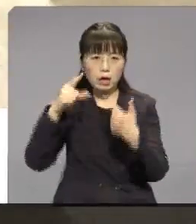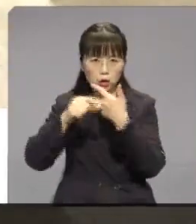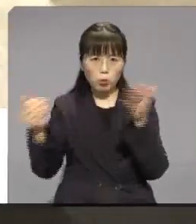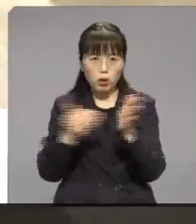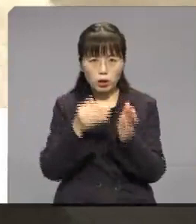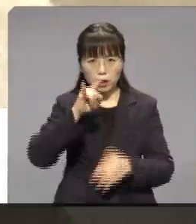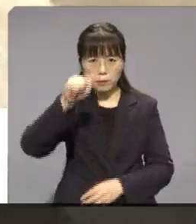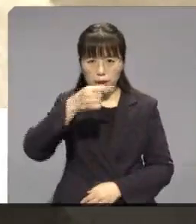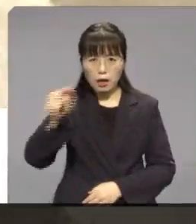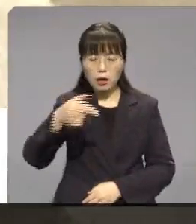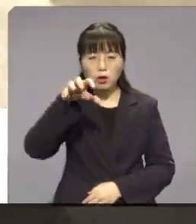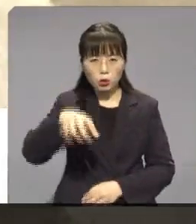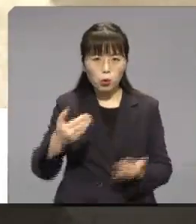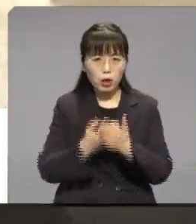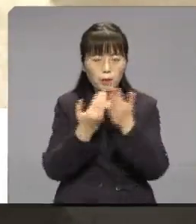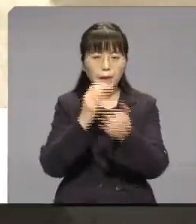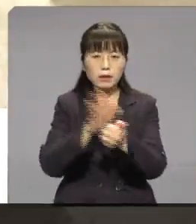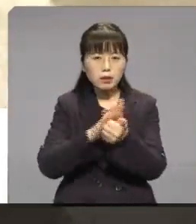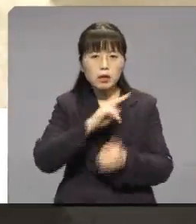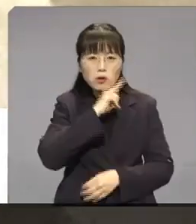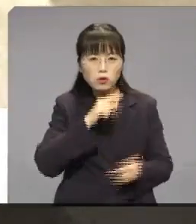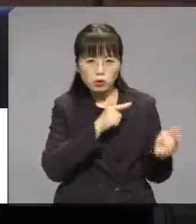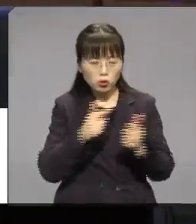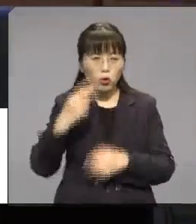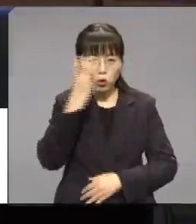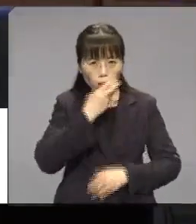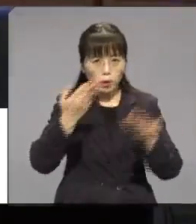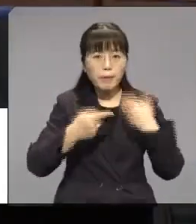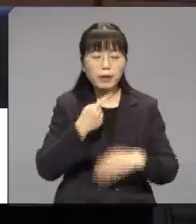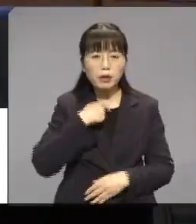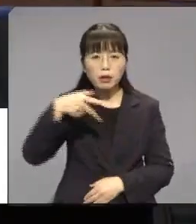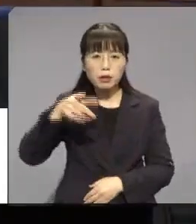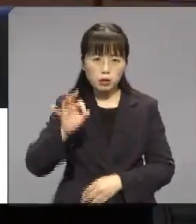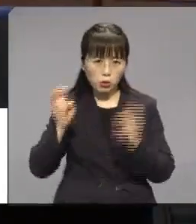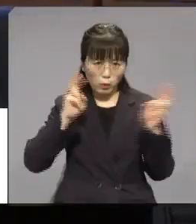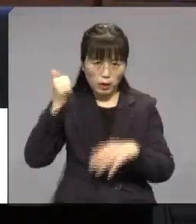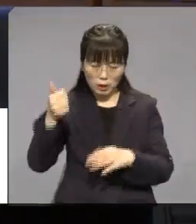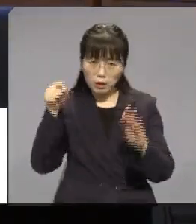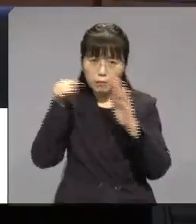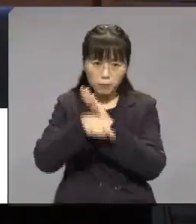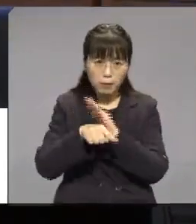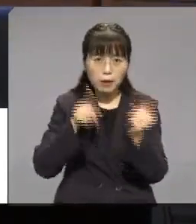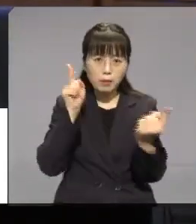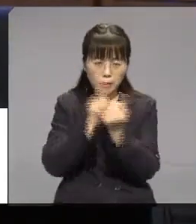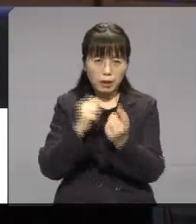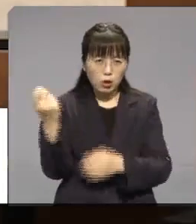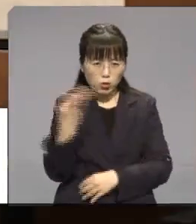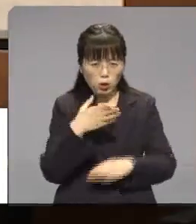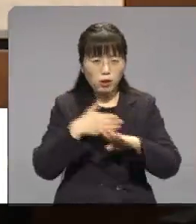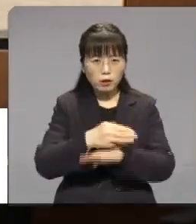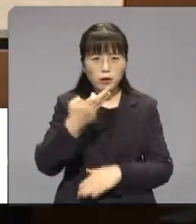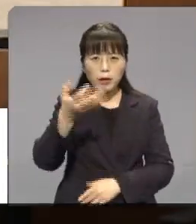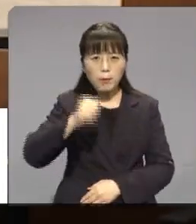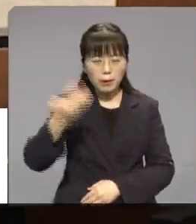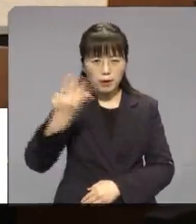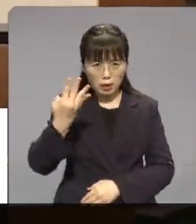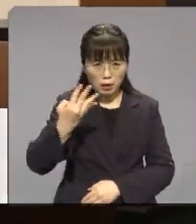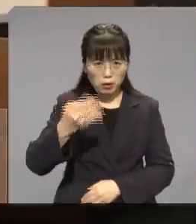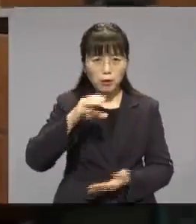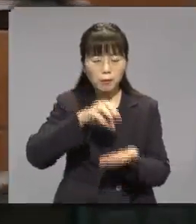6월까지 백현동 개발의욕 등으로 수사를 받던 정 회장에게 접근해 수차례에 걸쳐 13억